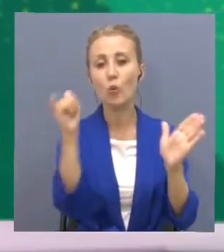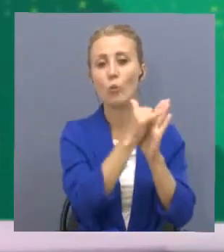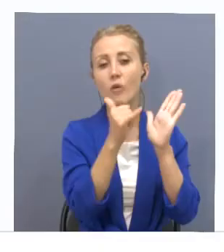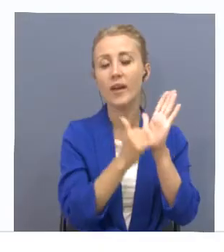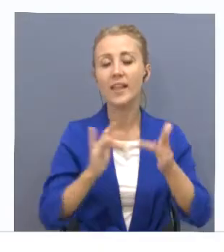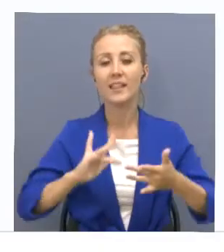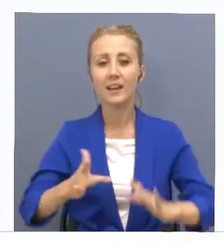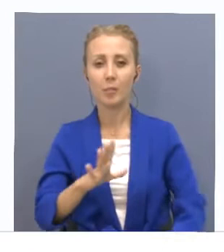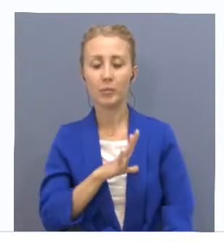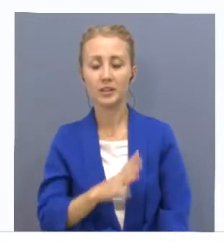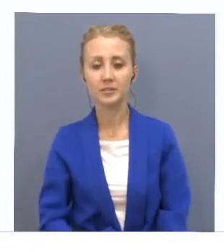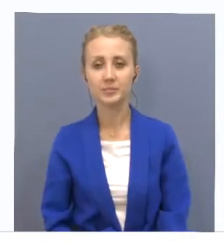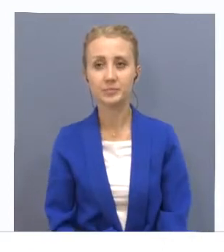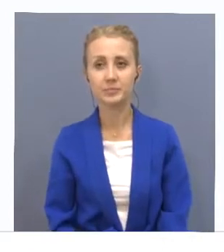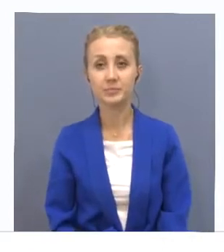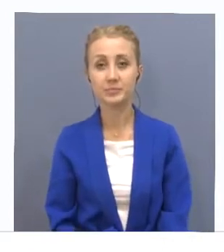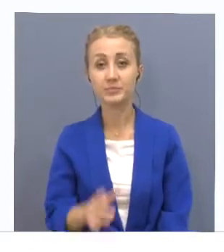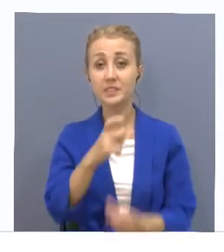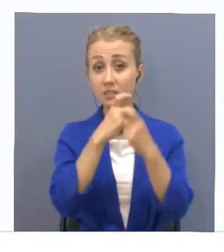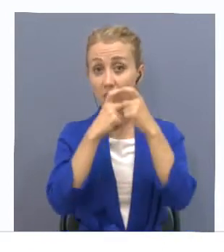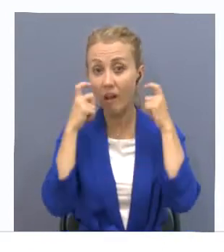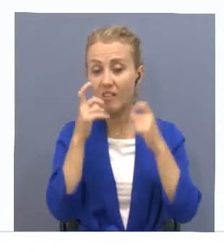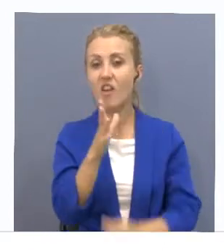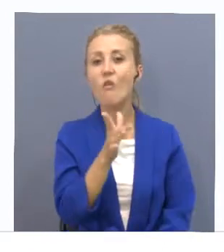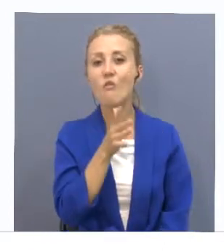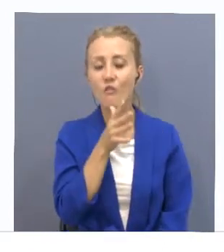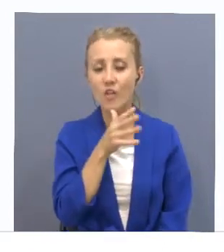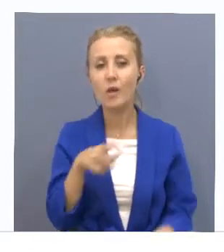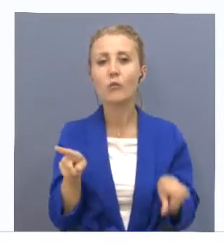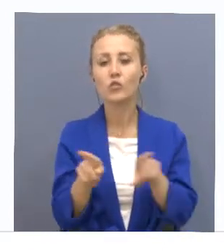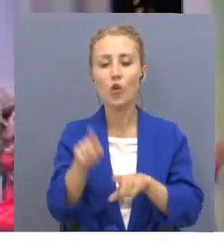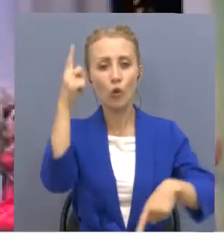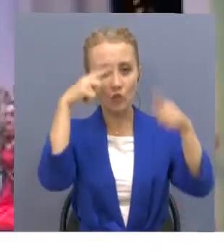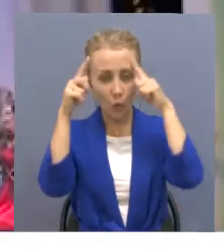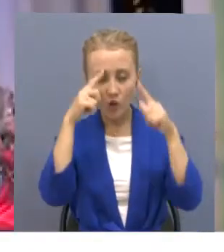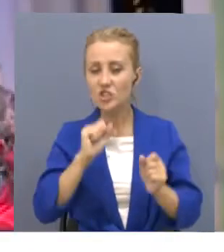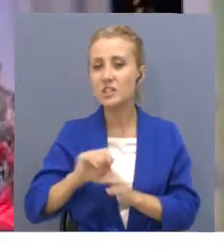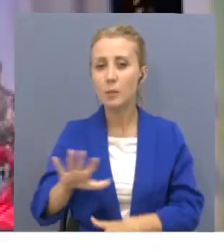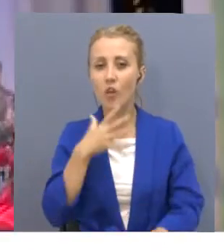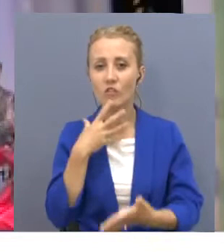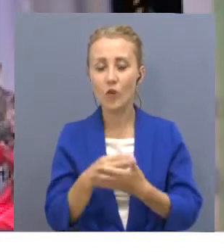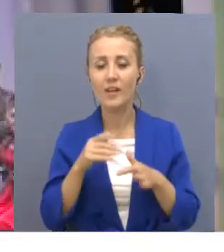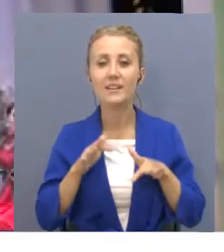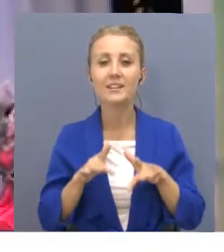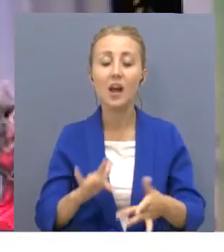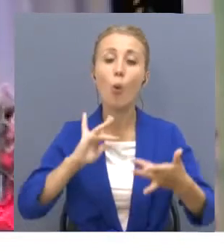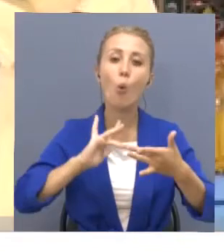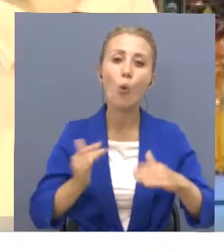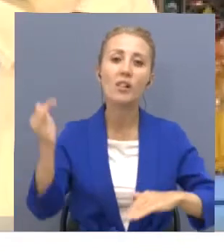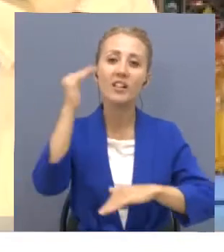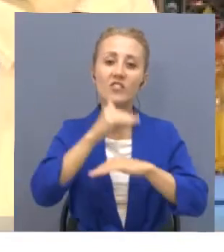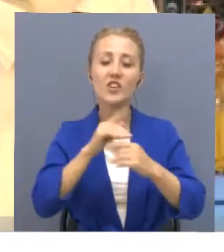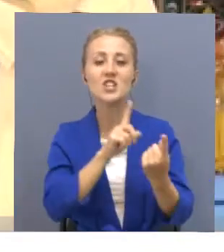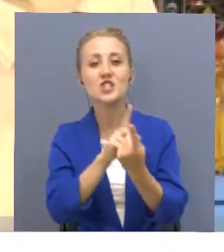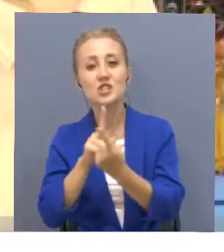сетях. Даже во время карантина местное творческое сообщество не бросало свое дело. Проводили онлайн-вечера,